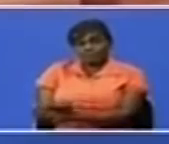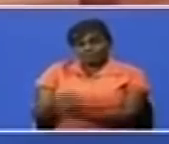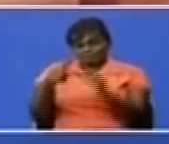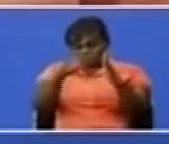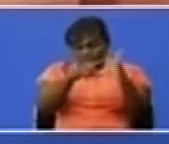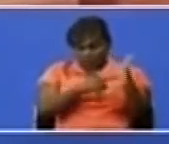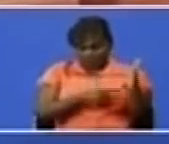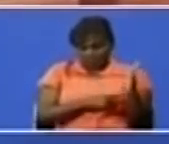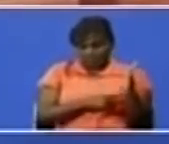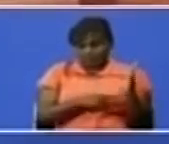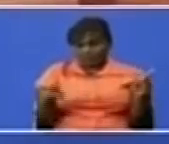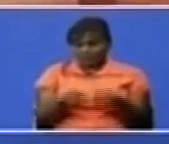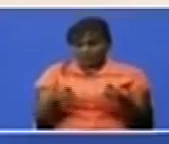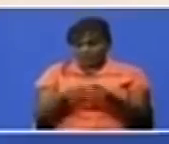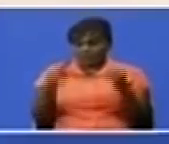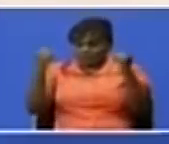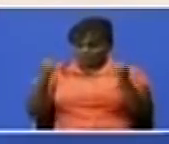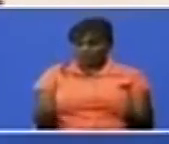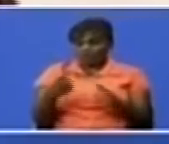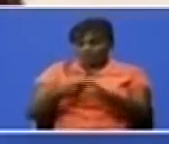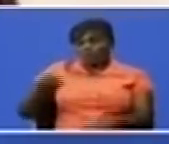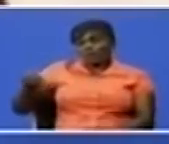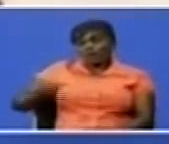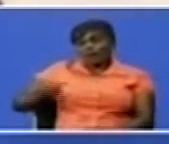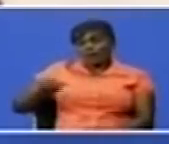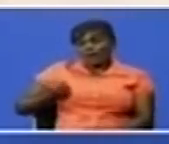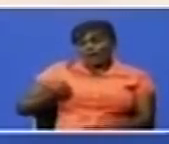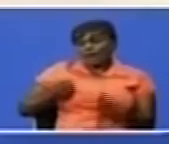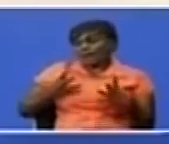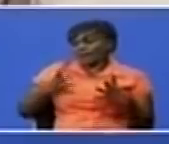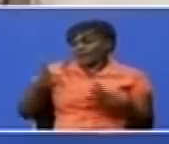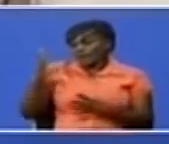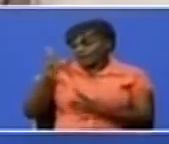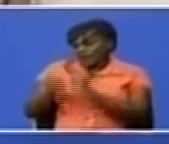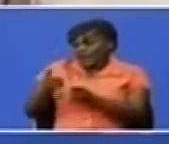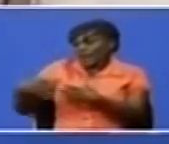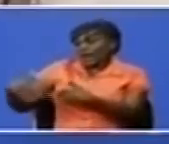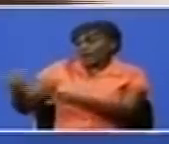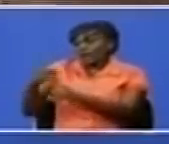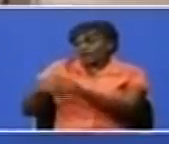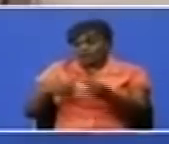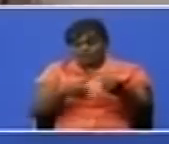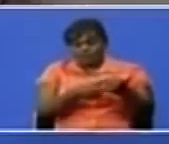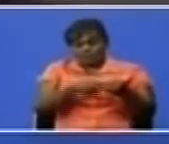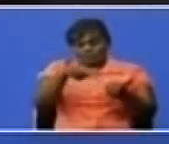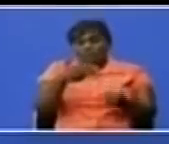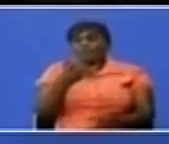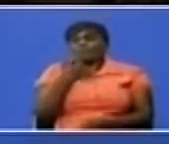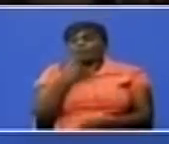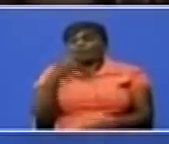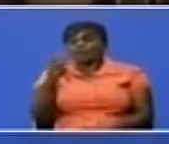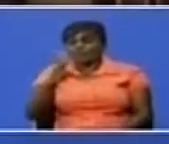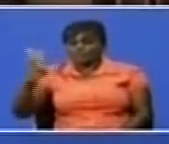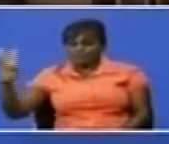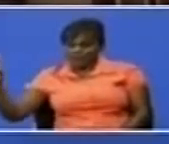za nguvu, vile vile nguvu za hoja kutoka kwa wasichana waliokimbia visu vya ngariba katika eneo la Pokot Magharibi.